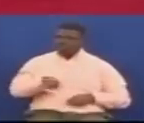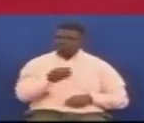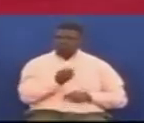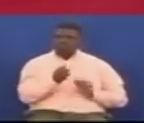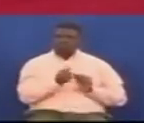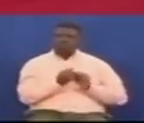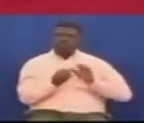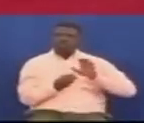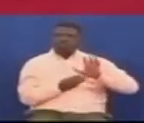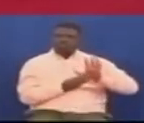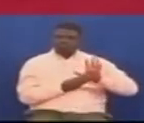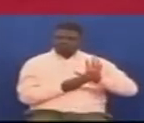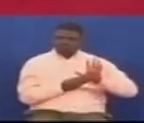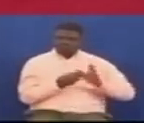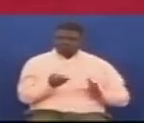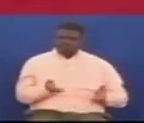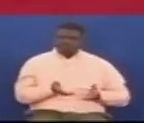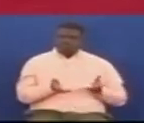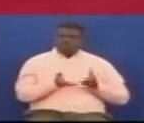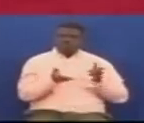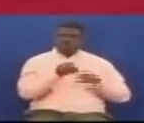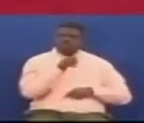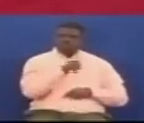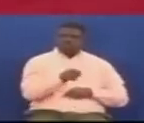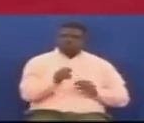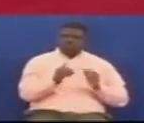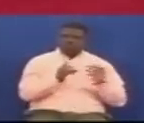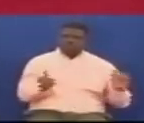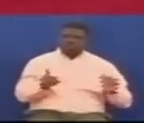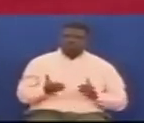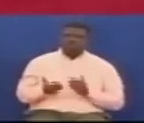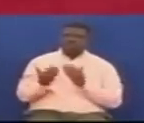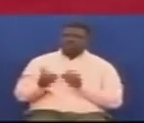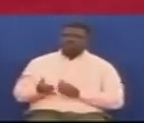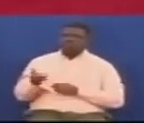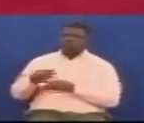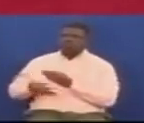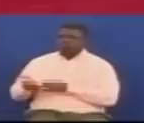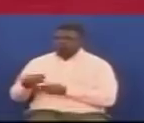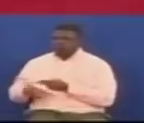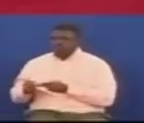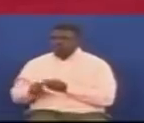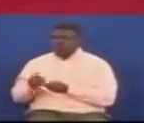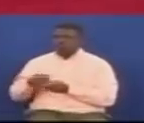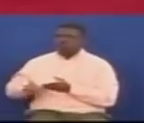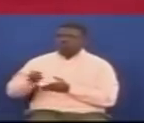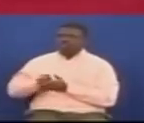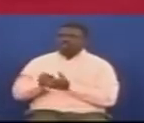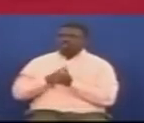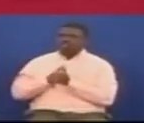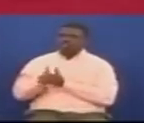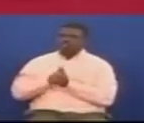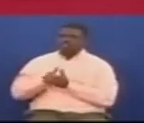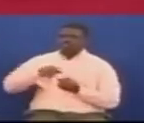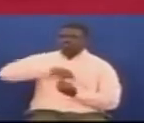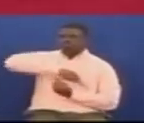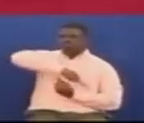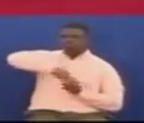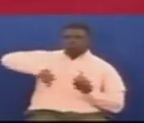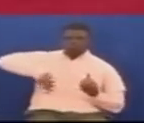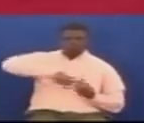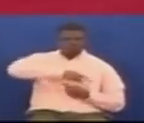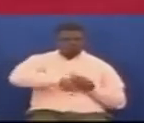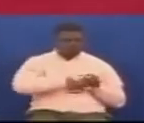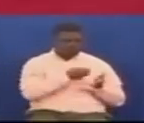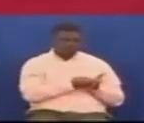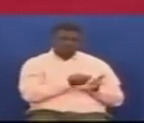2018. Ukuaji huu ulikuwa sawia na mahitaji ya uchumi kutokana na kuongezeka kwa kasi ya mzunguko wa fedha